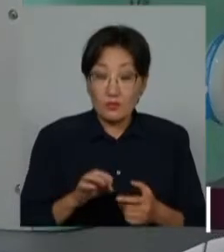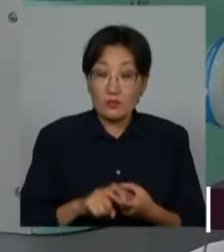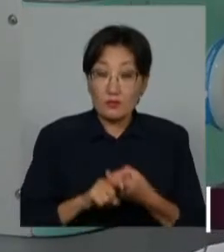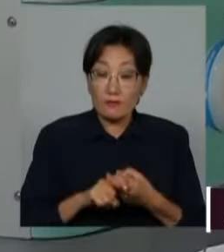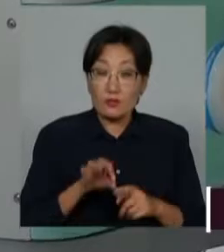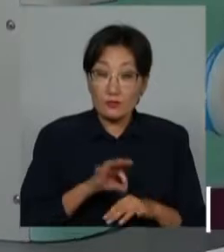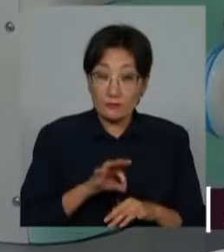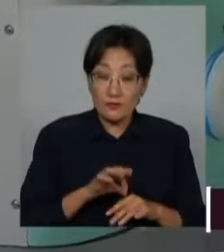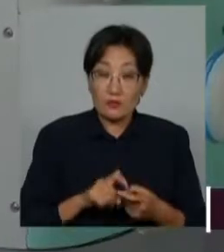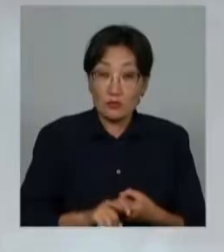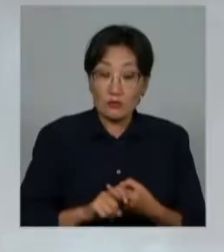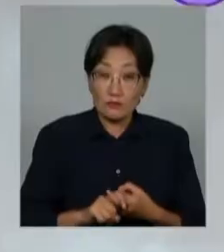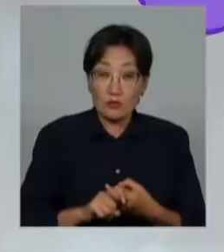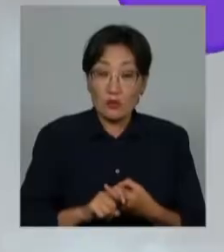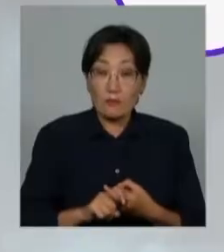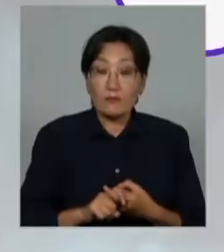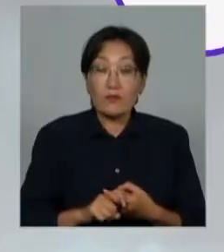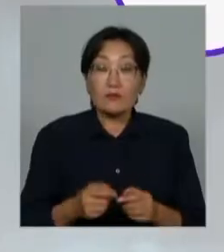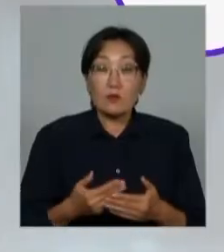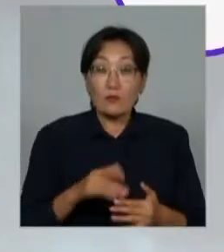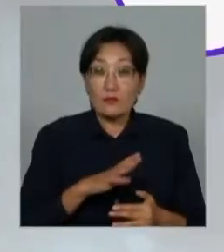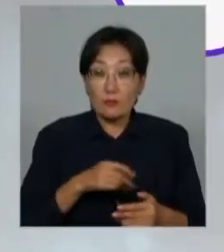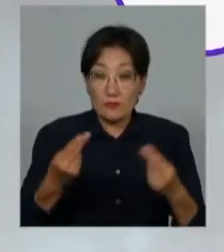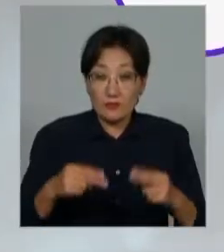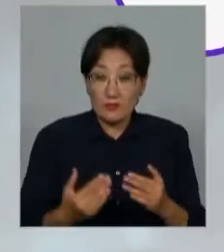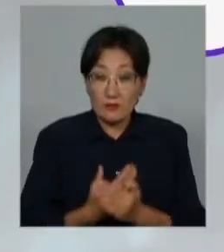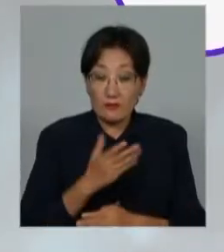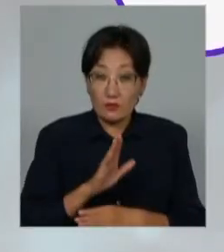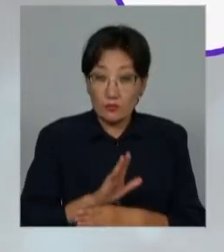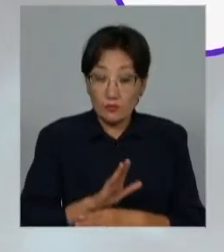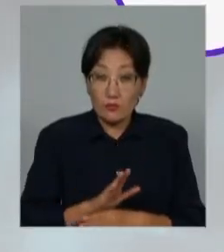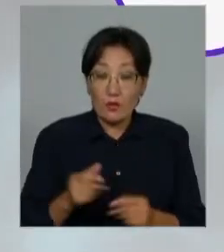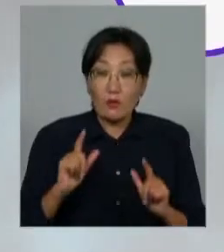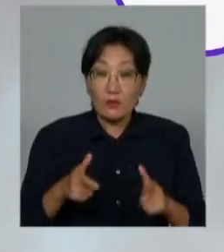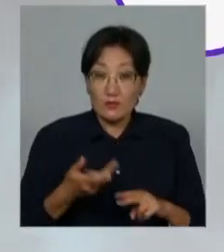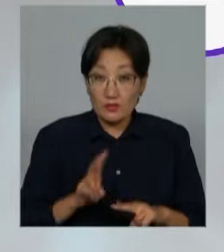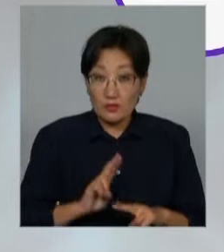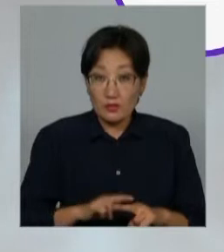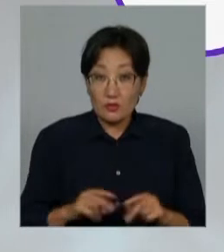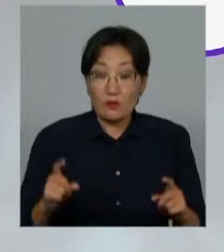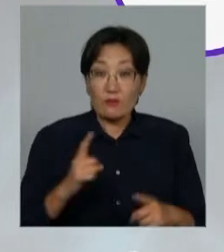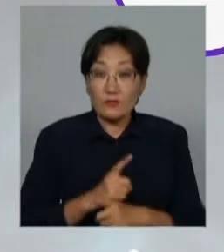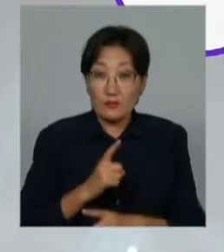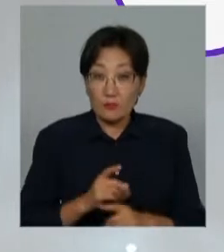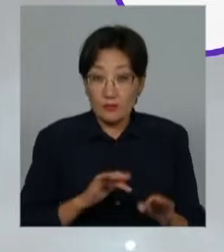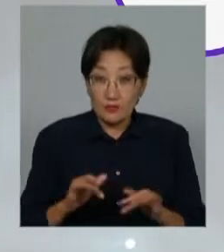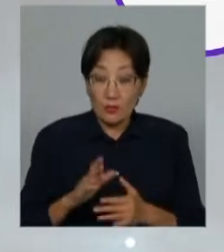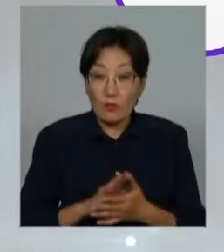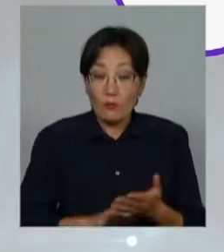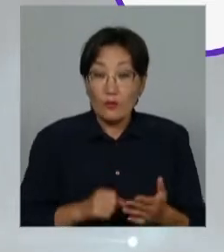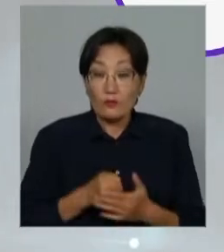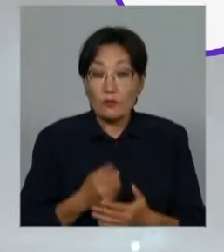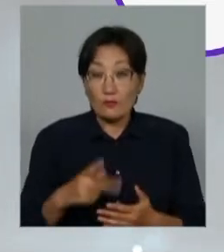заражения коронавирусной инфекцией. Накануне было подписано новое постановление, согласно которому ограничительные меры продлеваются